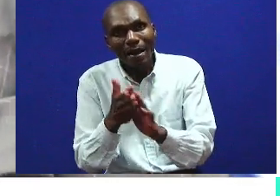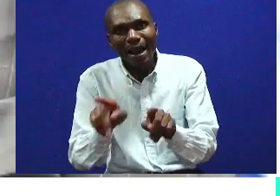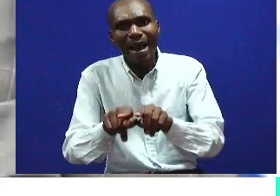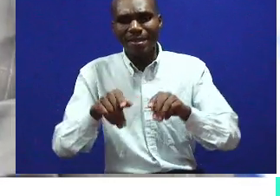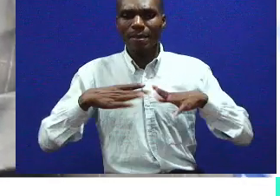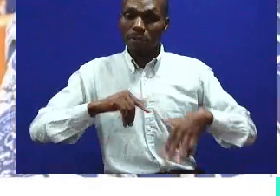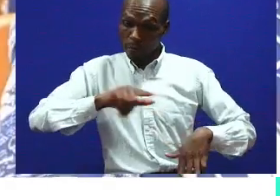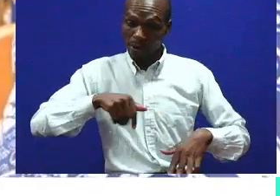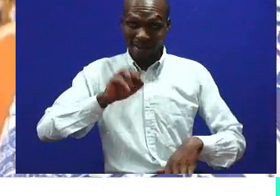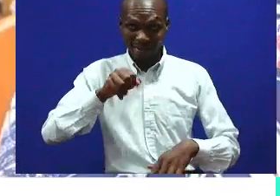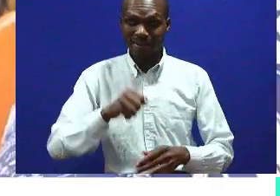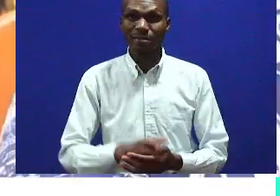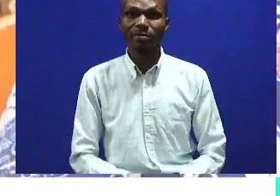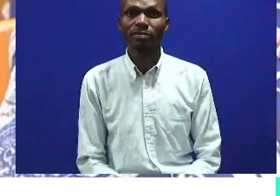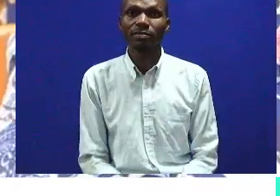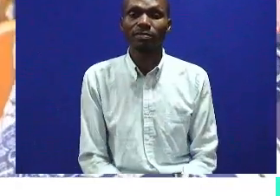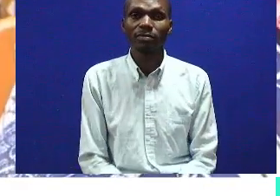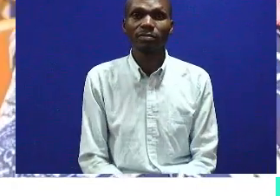ward.